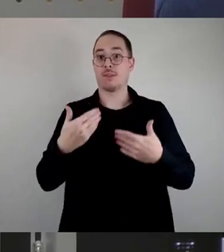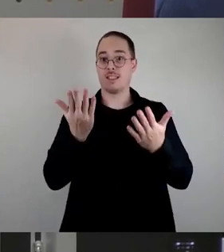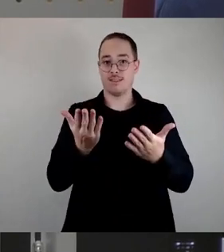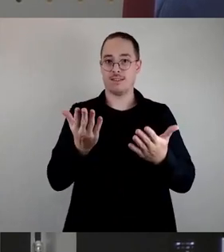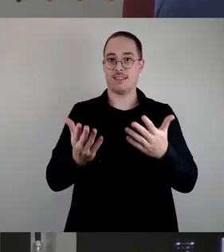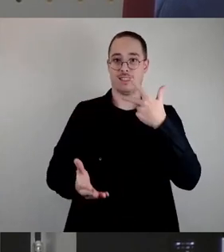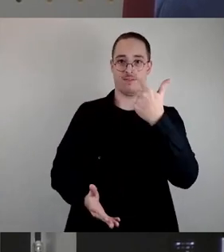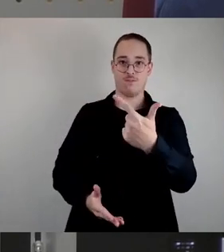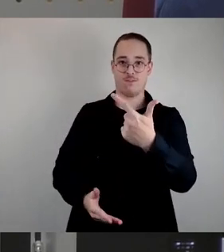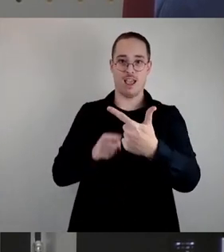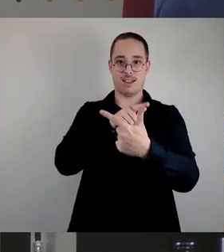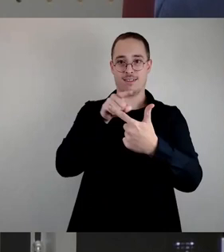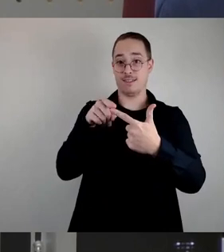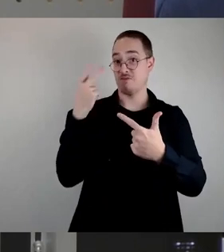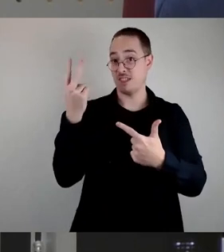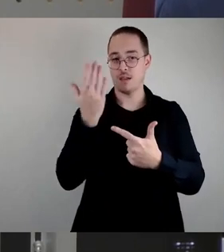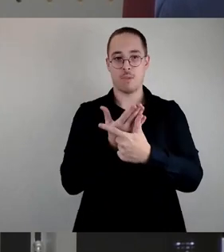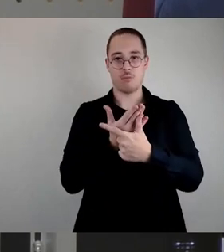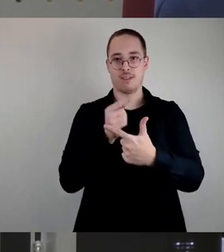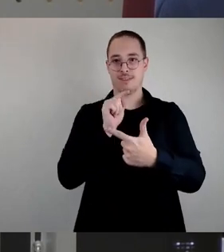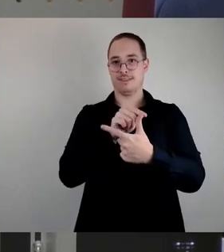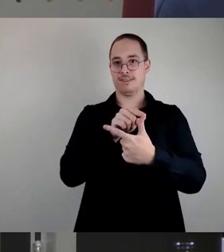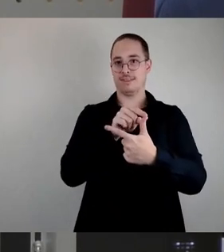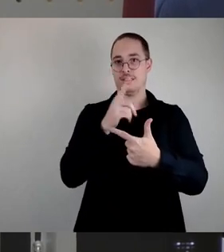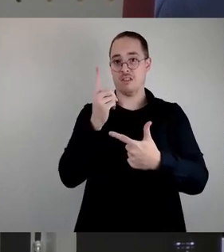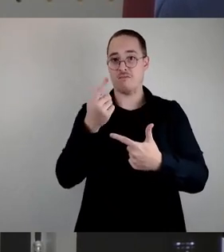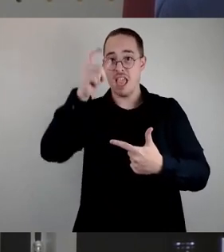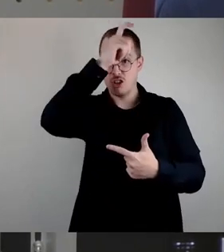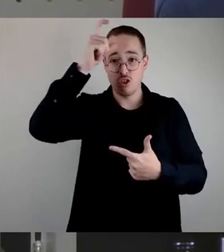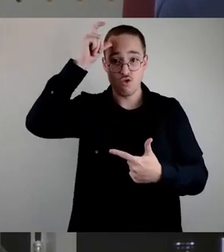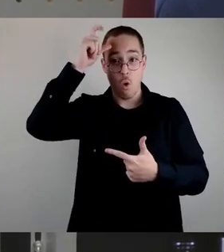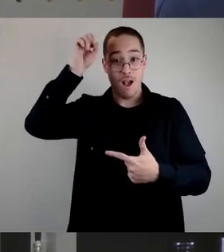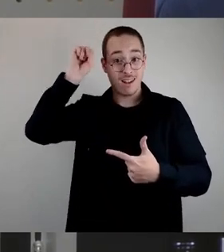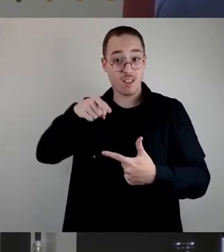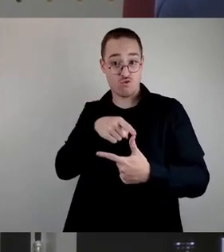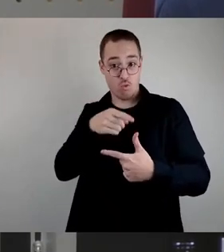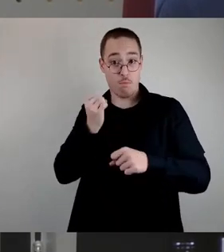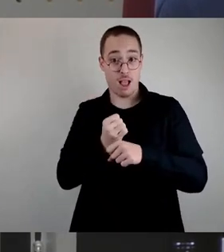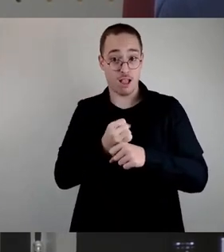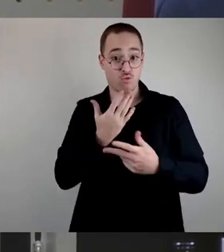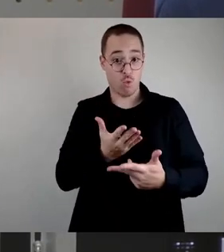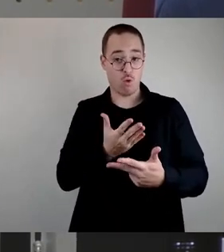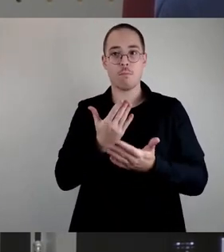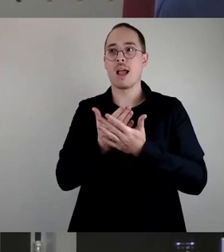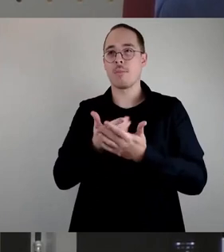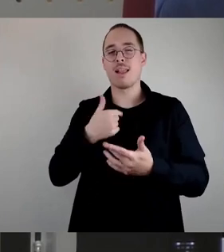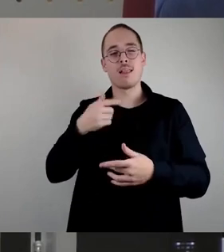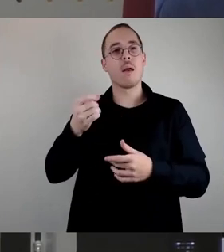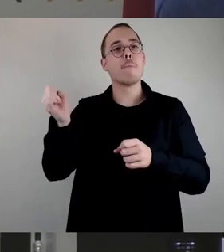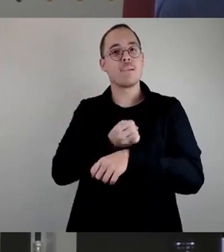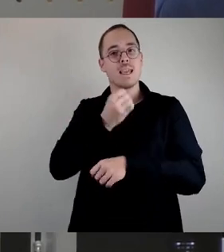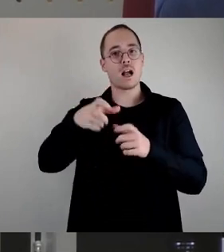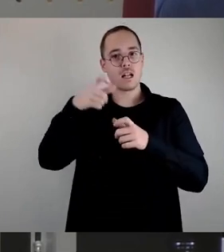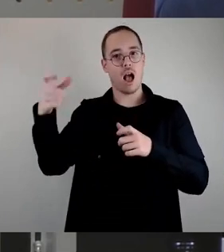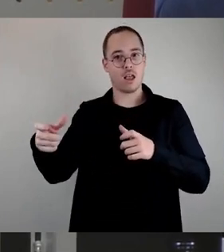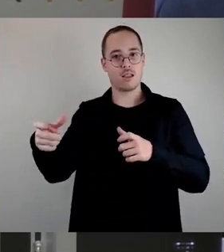kann ich, wenn ich über den, ich sag mal so, Biergarten des Ballhaus Watzkes gehe, kann ich da eine Brücke errichten? Ja, das